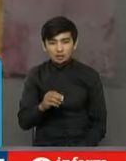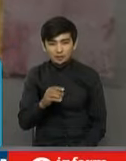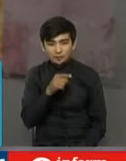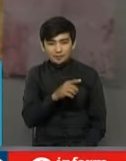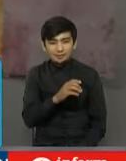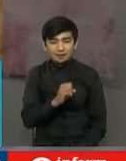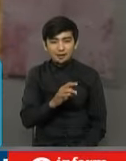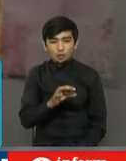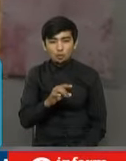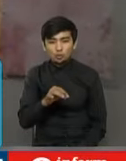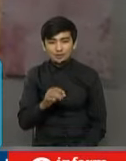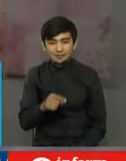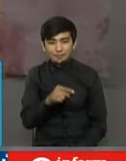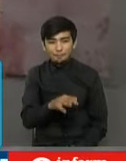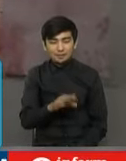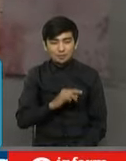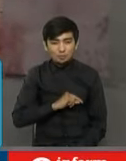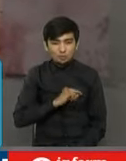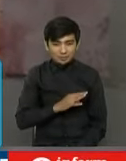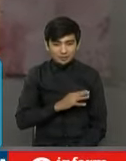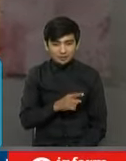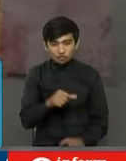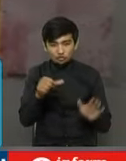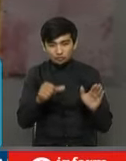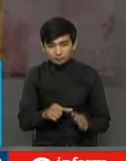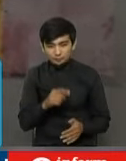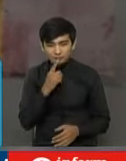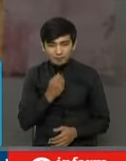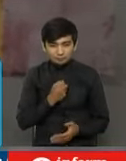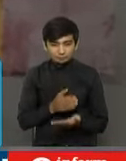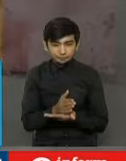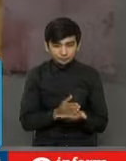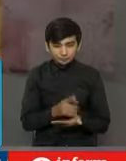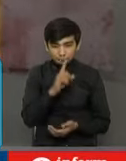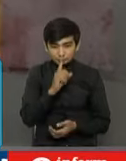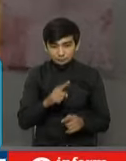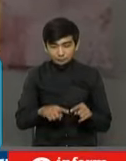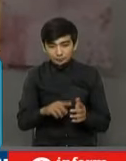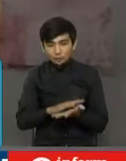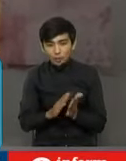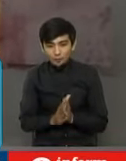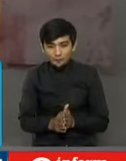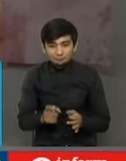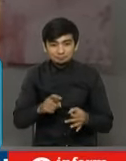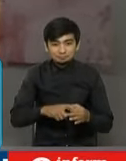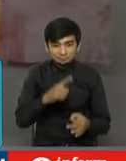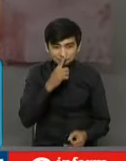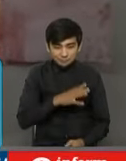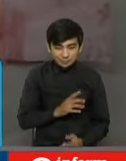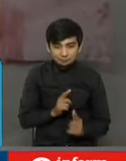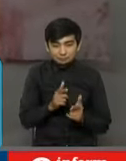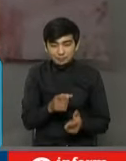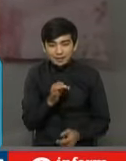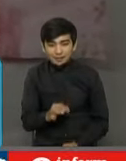Сарыөзек гарнизонында жұмыс істеген. Осы жерде 6 ай әскери борышын өтеп, бір жыл бұрын ғана келісім шартпен әскери қызметке